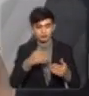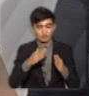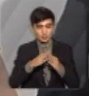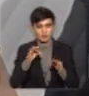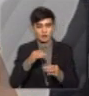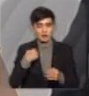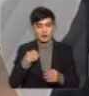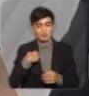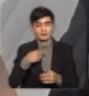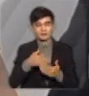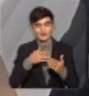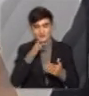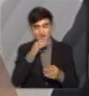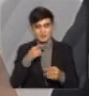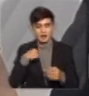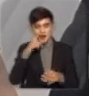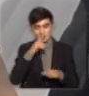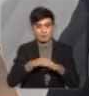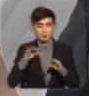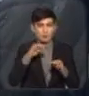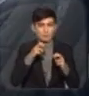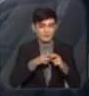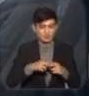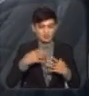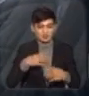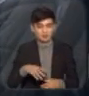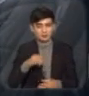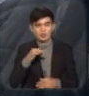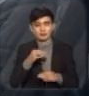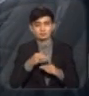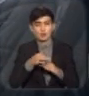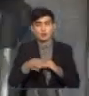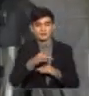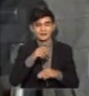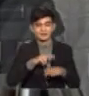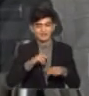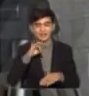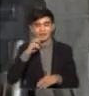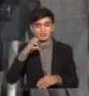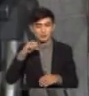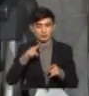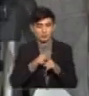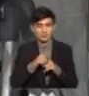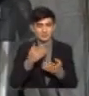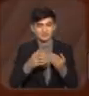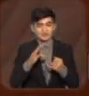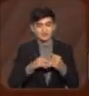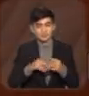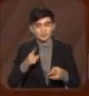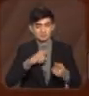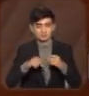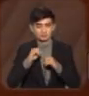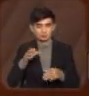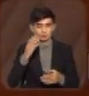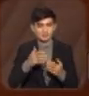басқарманың құзыретінде әкімдікті тексеру болмаған. Облыстық инспектор егер соттан оң нәтиже болса, жерлер кері қайтарылады, ал телімнің